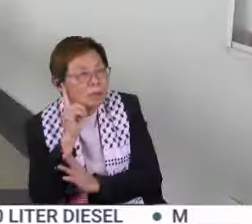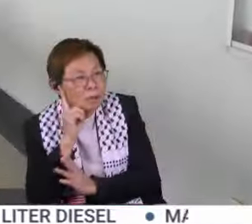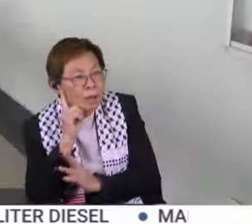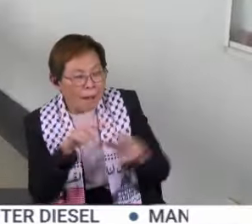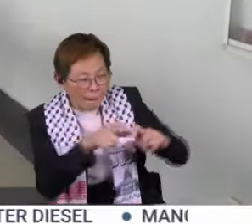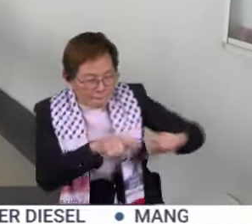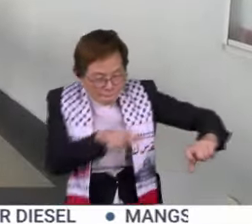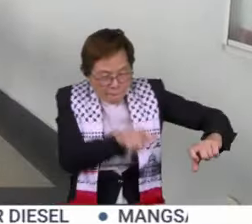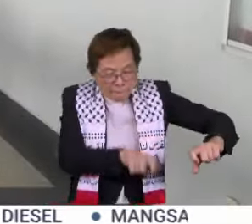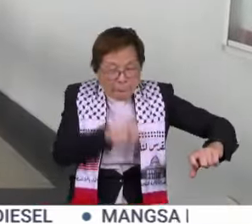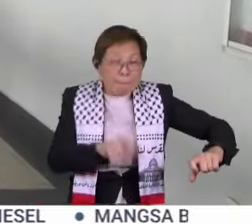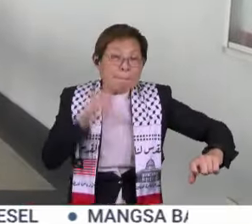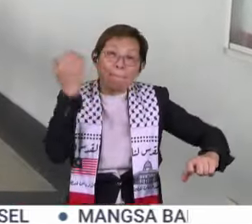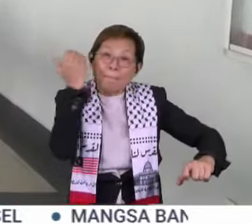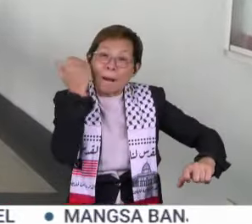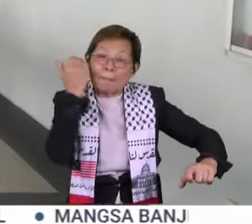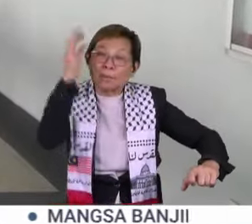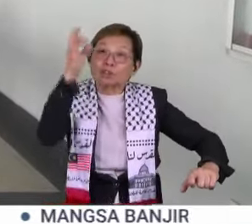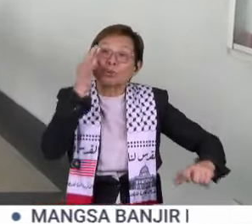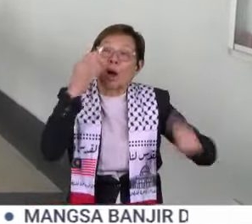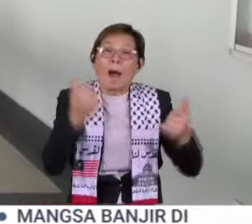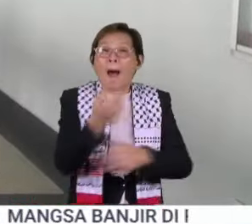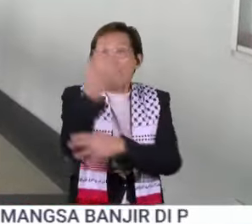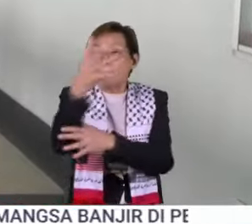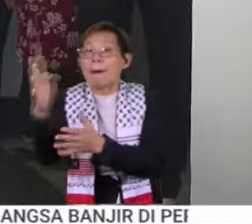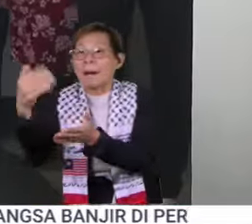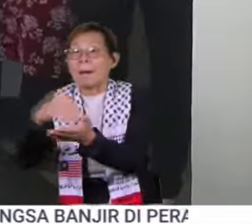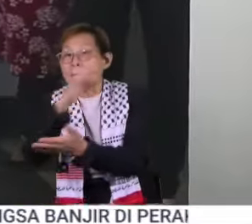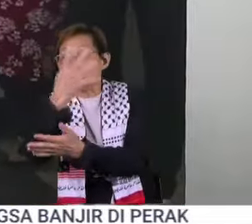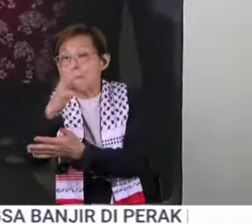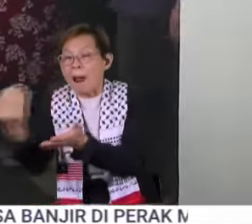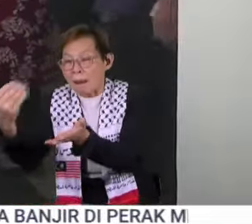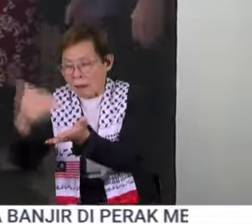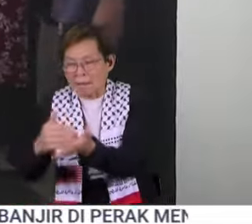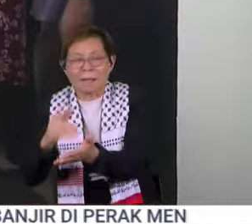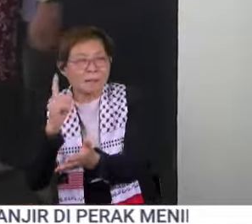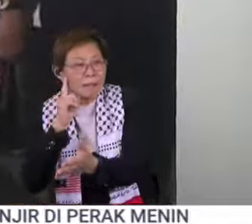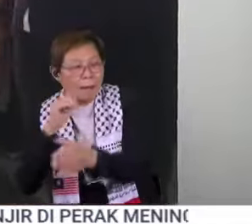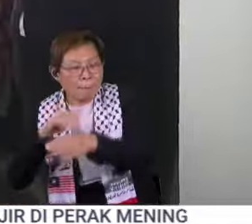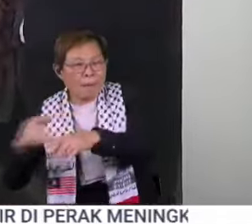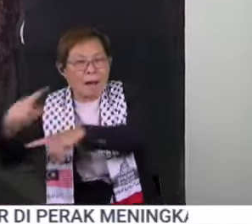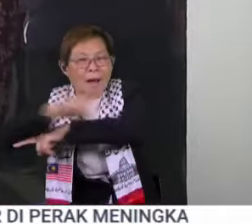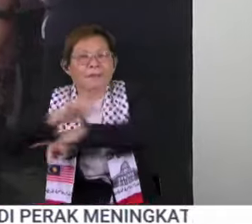Persekutuan hari ini. 14 lagi permohonan semakan akan didengar pada Khamis.